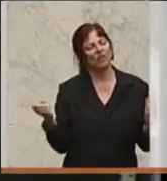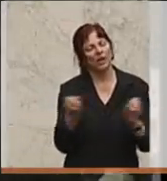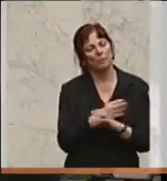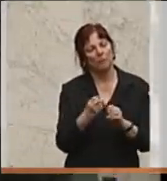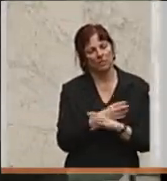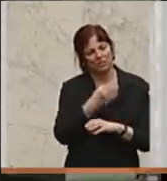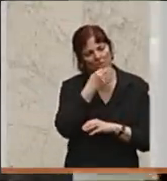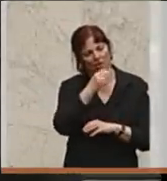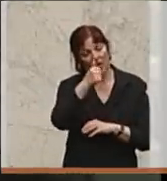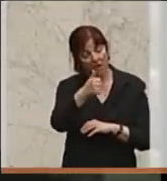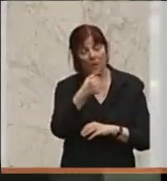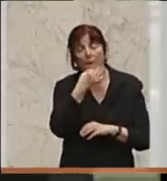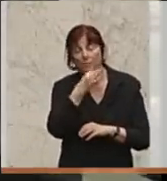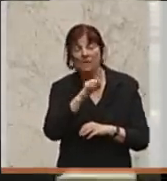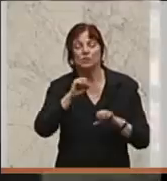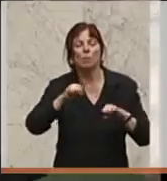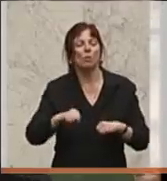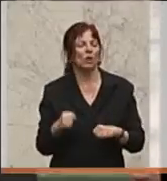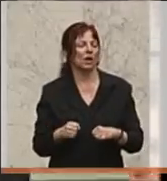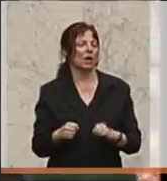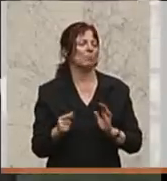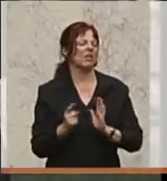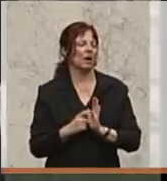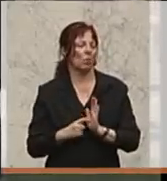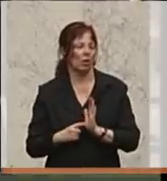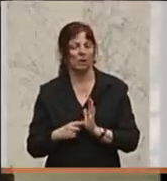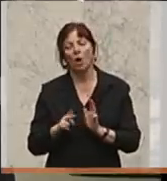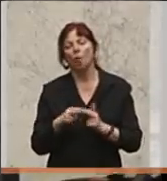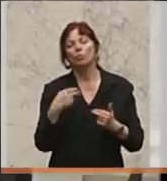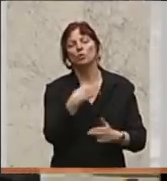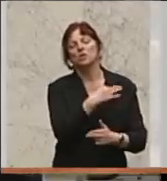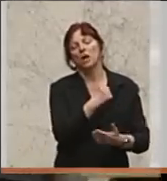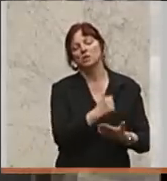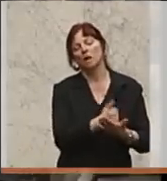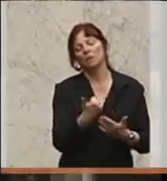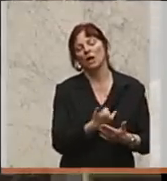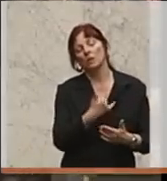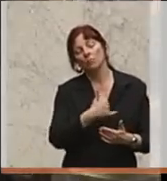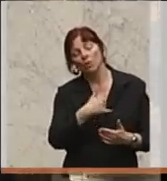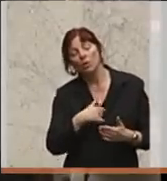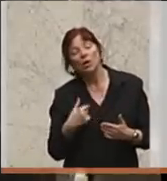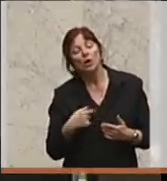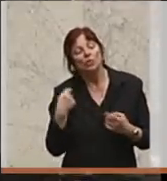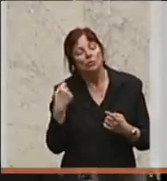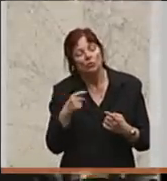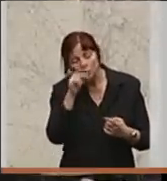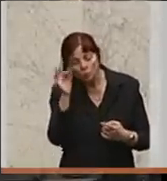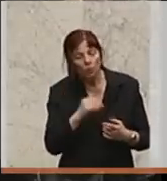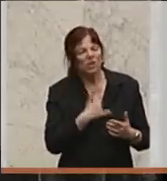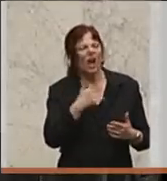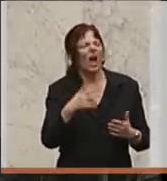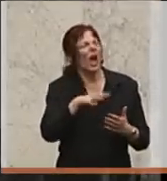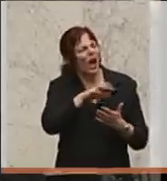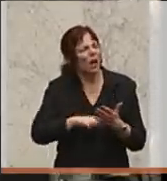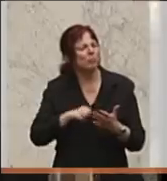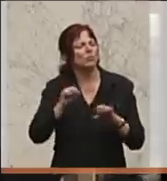bestmöglichen Konditionen. Das Bundeskanzleramt ist stets bestrebt, sämtliche verfügbaren Rabattmöglichkeiten auszuschöpfen, die von den verschiedenen Faktoren,